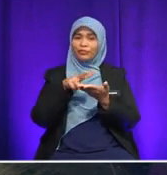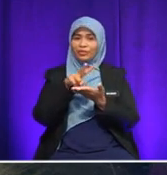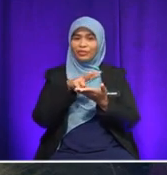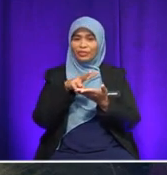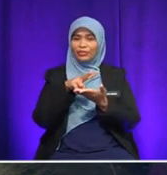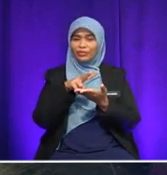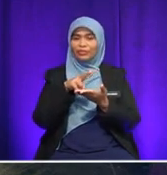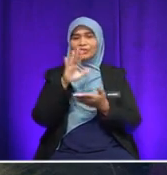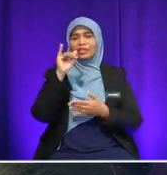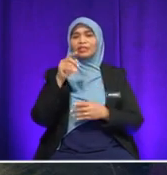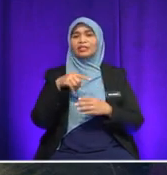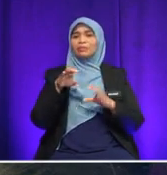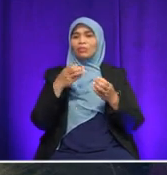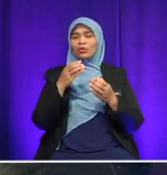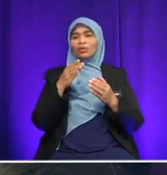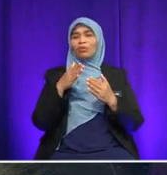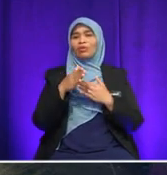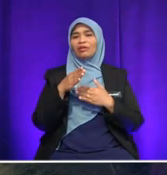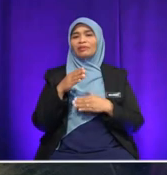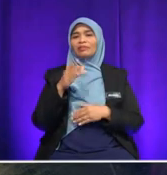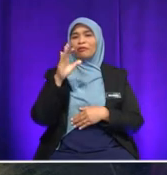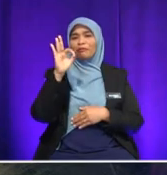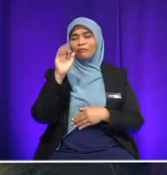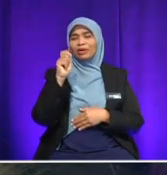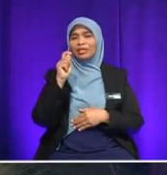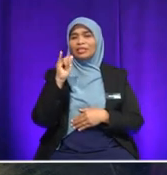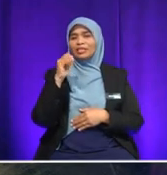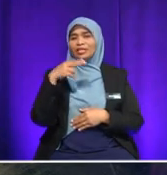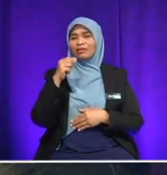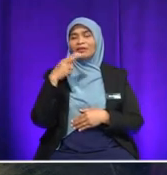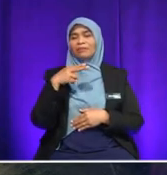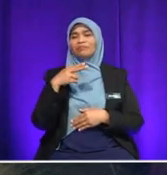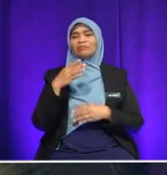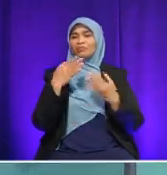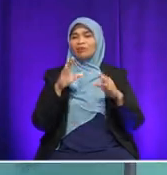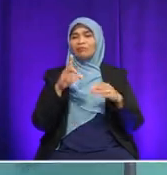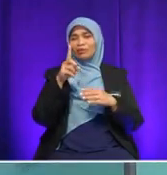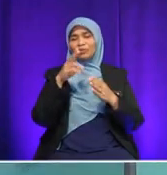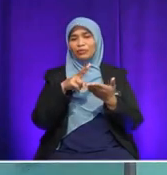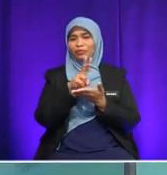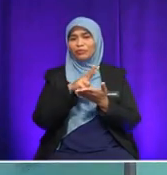video multimedia yang dihasilkan oleh Cik Nurul Fatihah. Okey. Dia dah hasilkan satu video yang akan